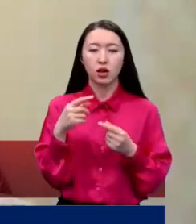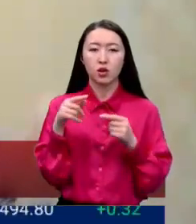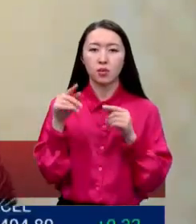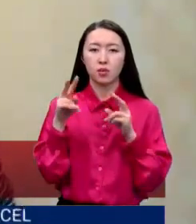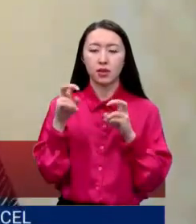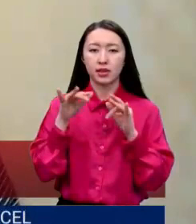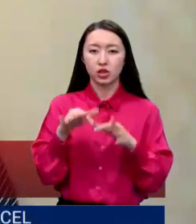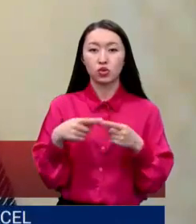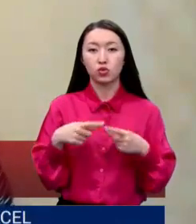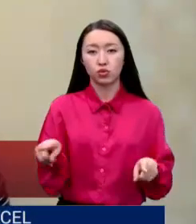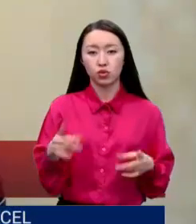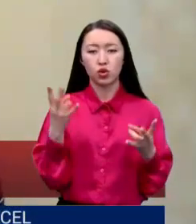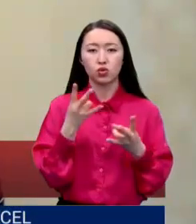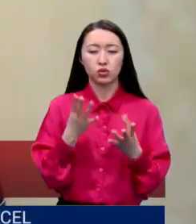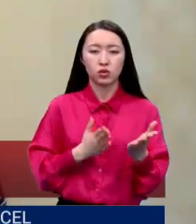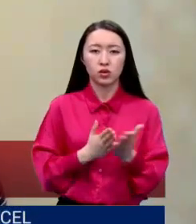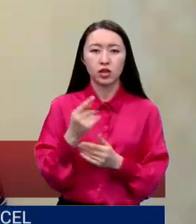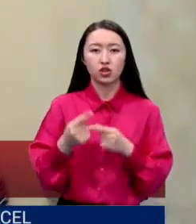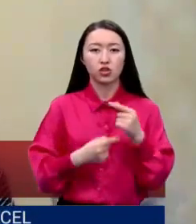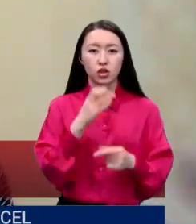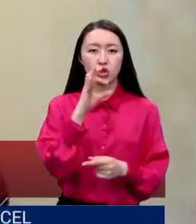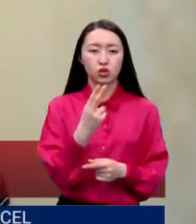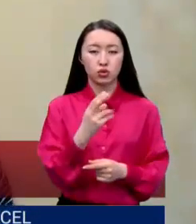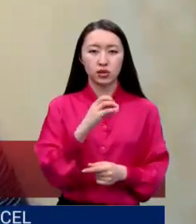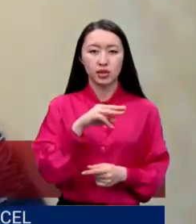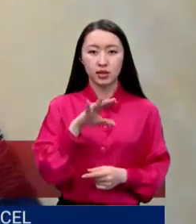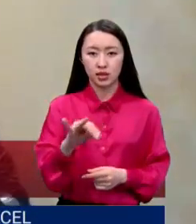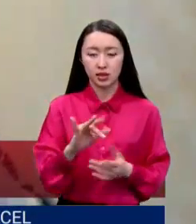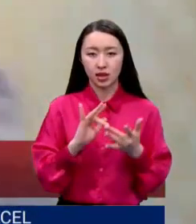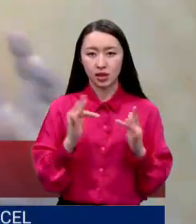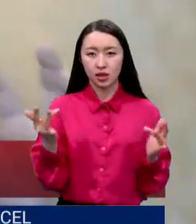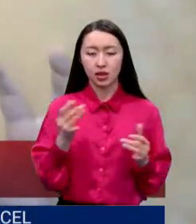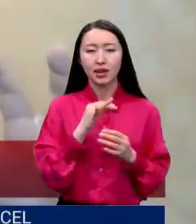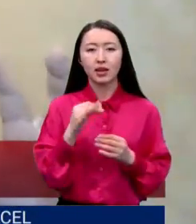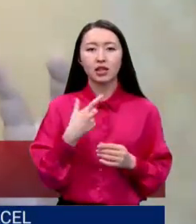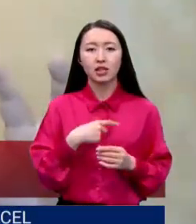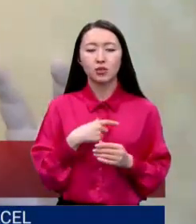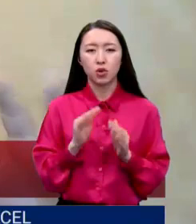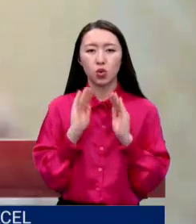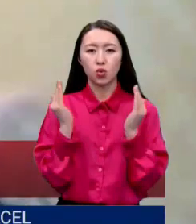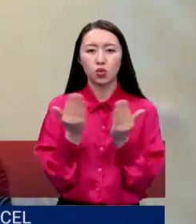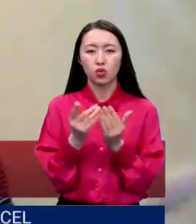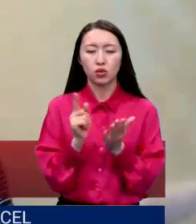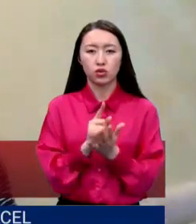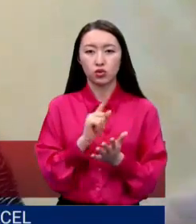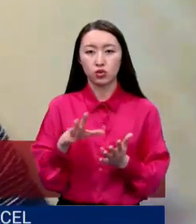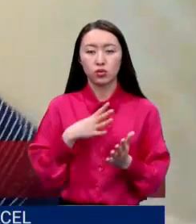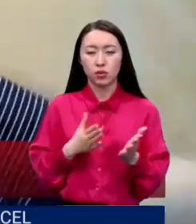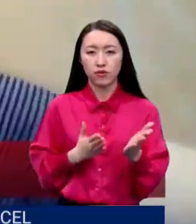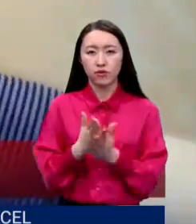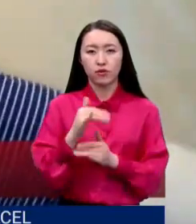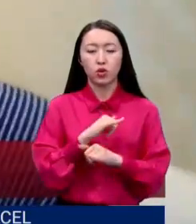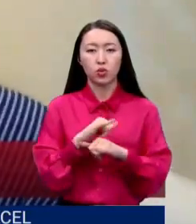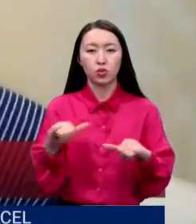то нужно апеллировать к ним через каналы социальных сетей и выходить за рамки своей узкой повестки. Спросите себя,